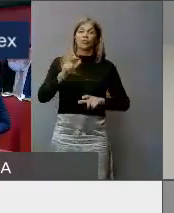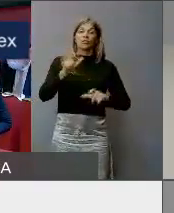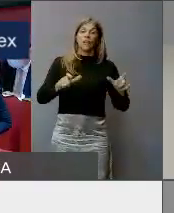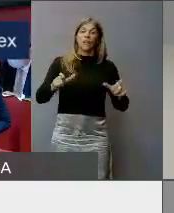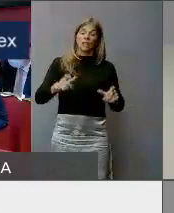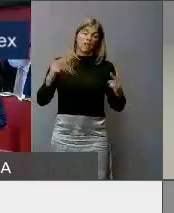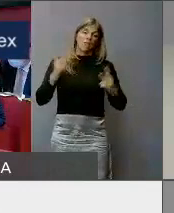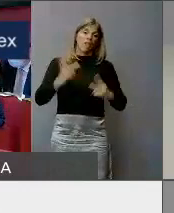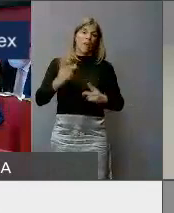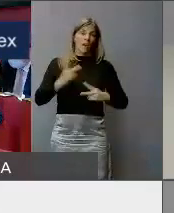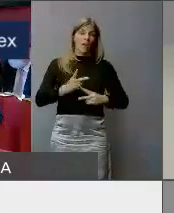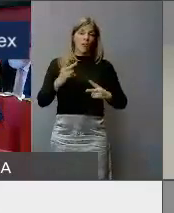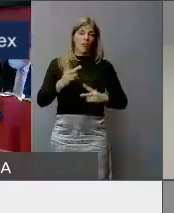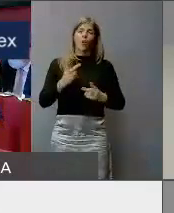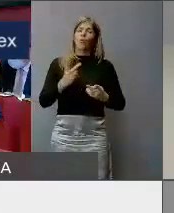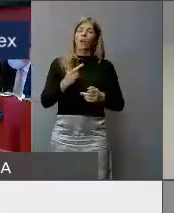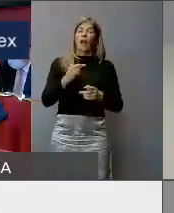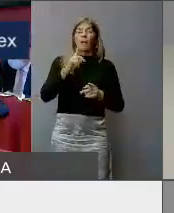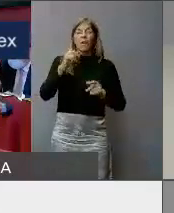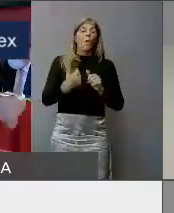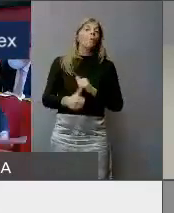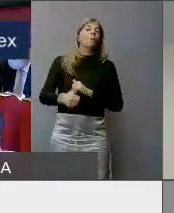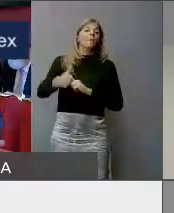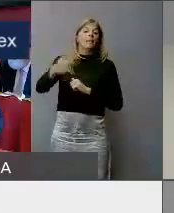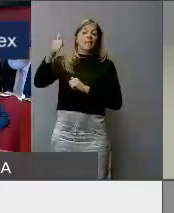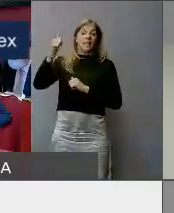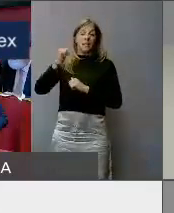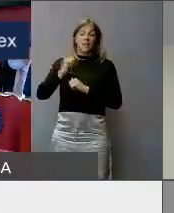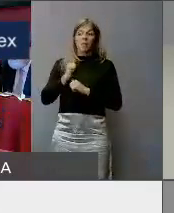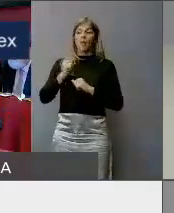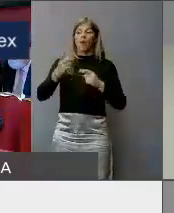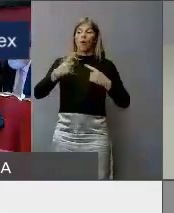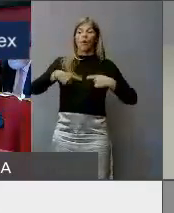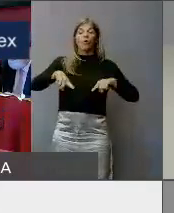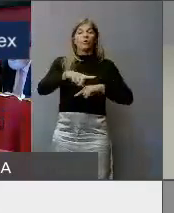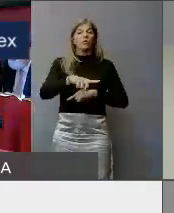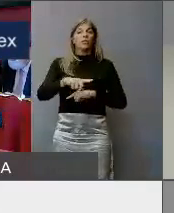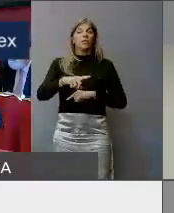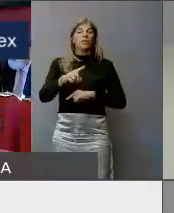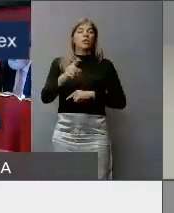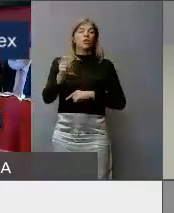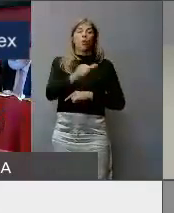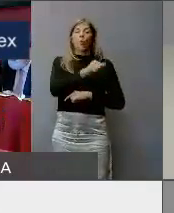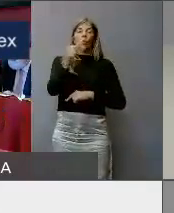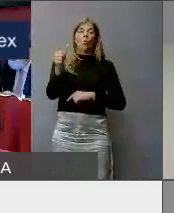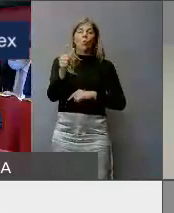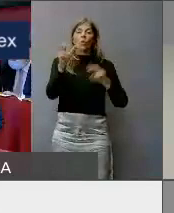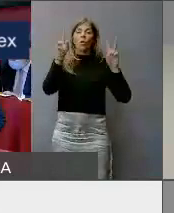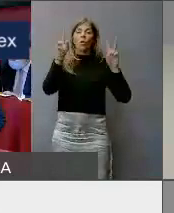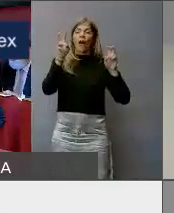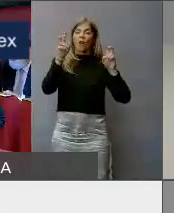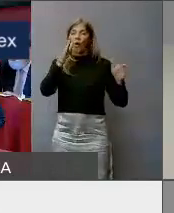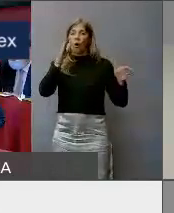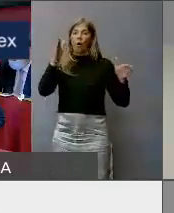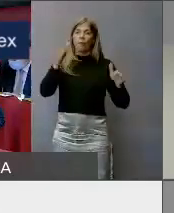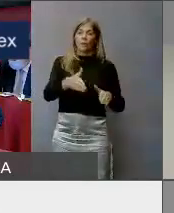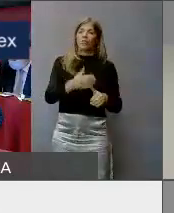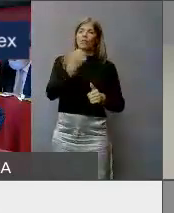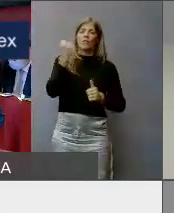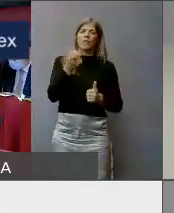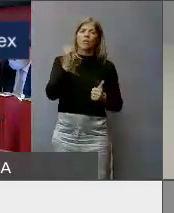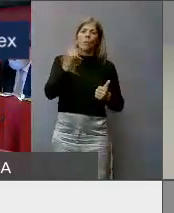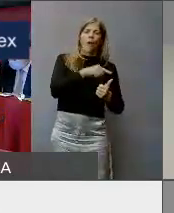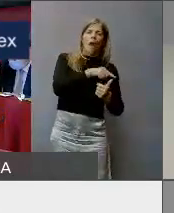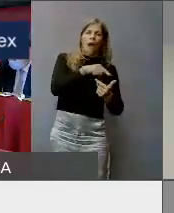riflessione consiglio comunale per esempio un consiglio monotematico dove dirci che cosa vogliamo che la città offre ai cittadini